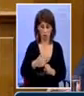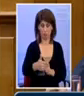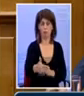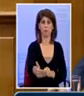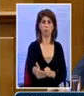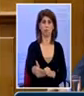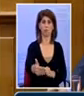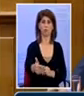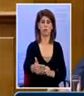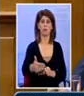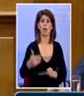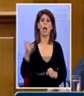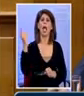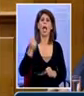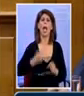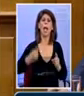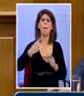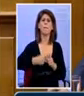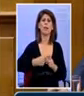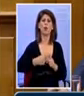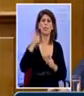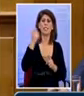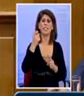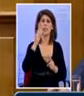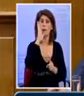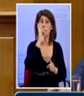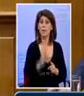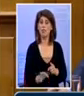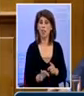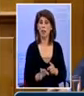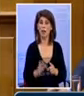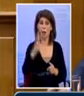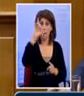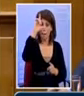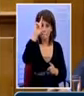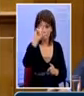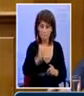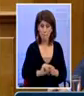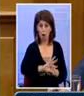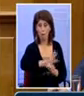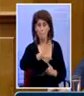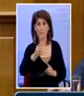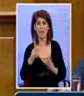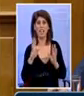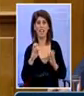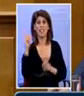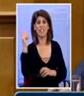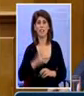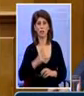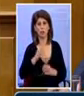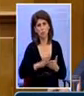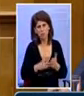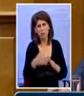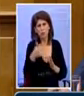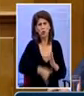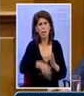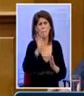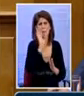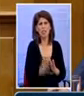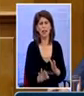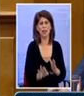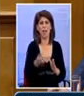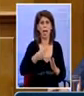τις επικουρικές συντάξεις στο 0, μείωση ως 90% πρακτικά στο 0, που θα